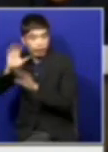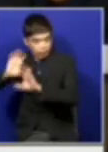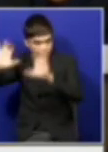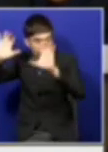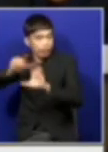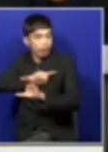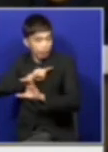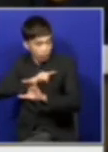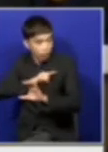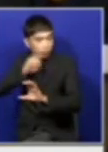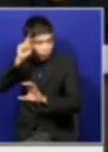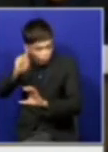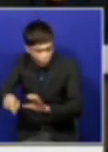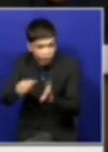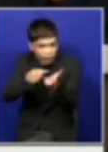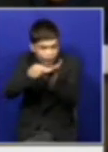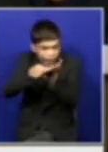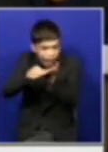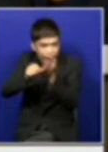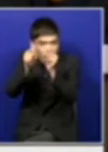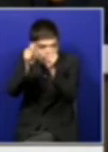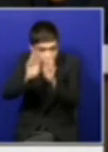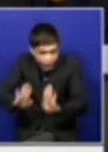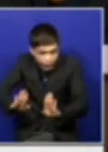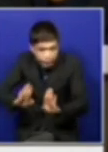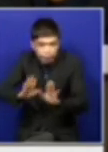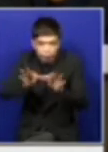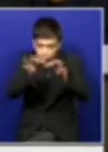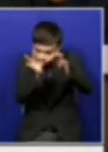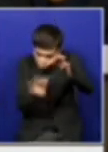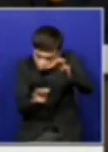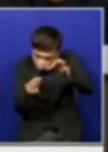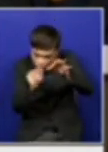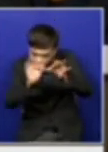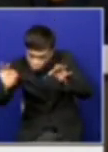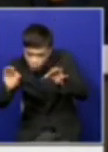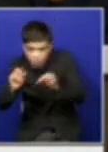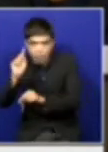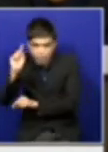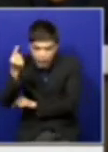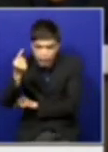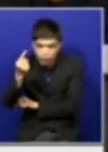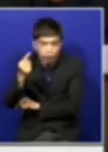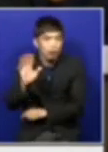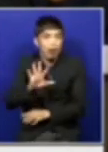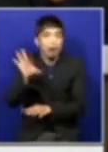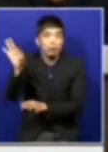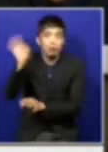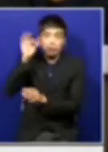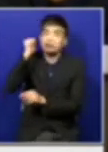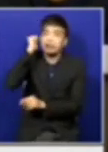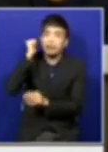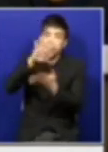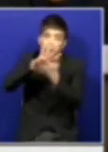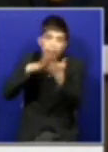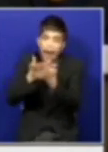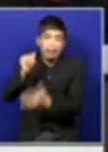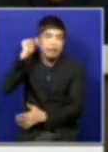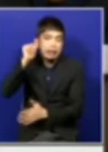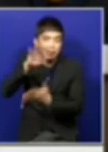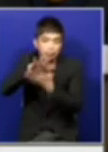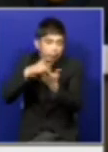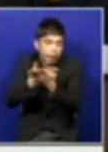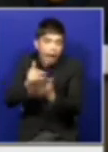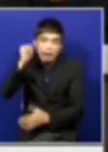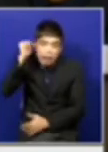ต้องทำอย่างนี้แต่ปรากฏว่า20ปี30ปียังไม่เปลี่ยนแปลงเลยชาวบ้านก็ไม่ได้รับประโยชน์เสียเ